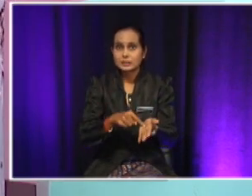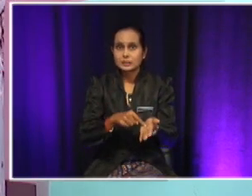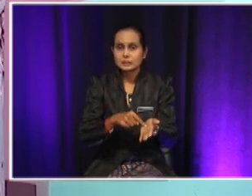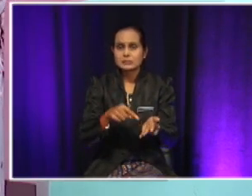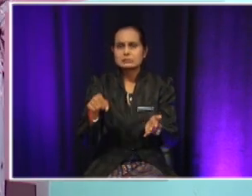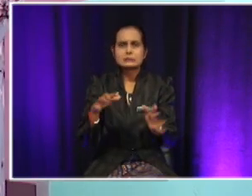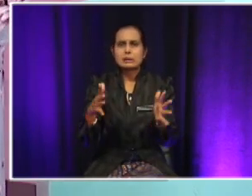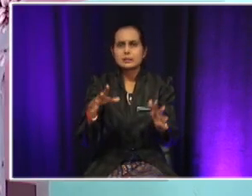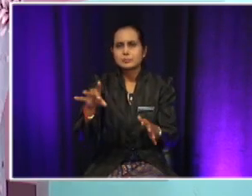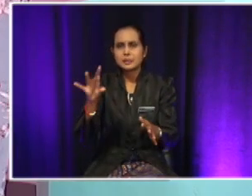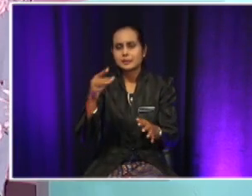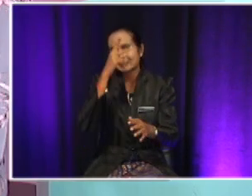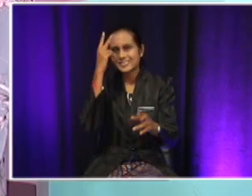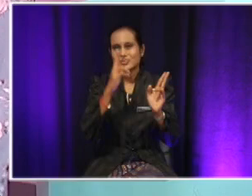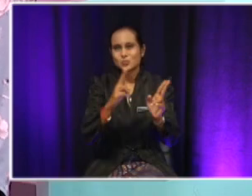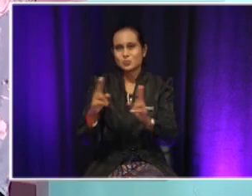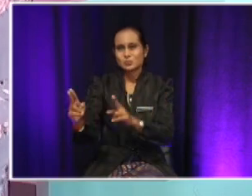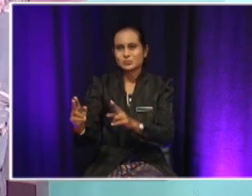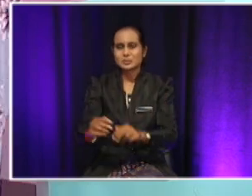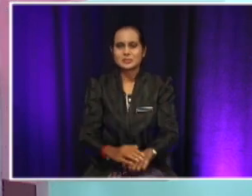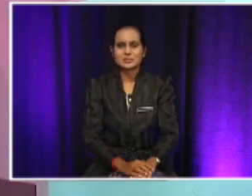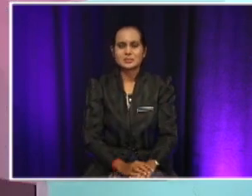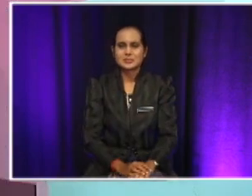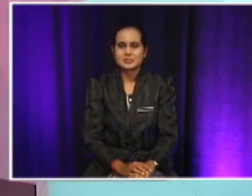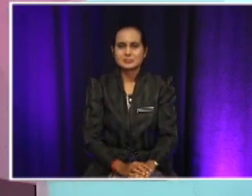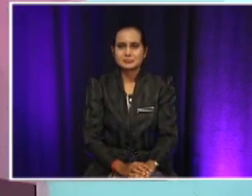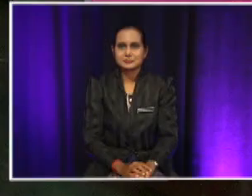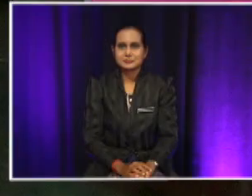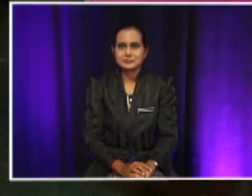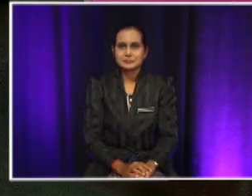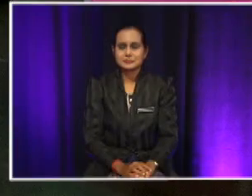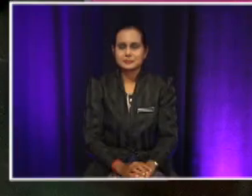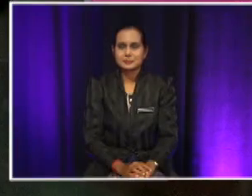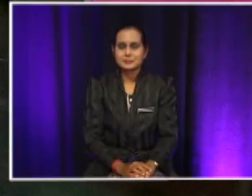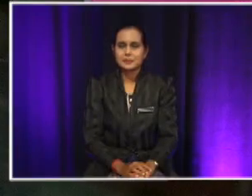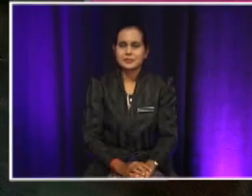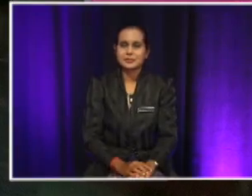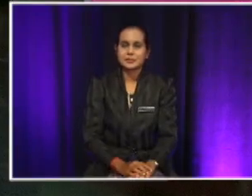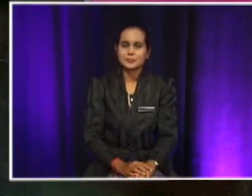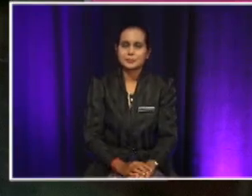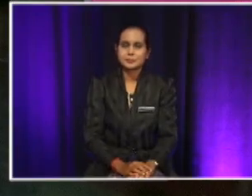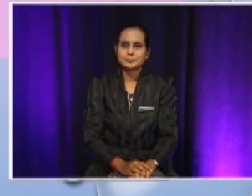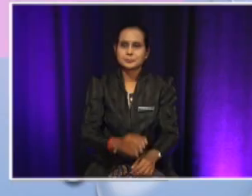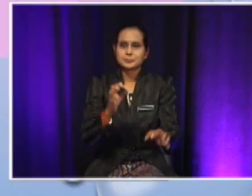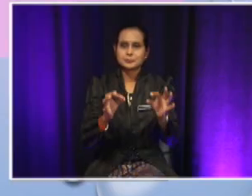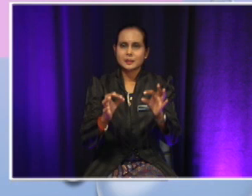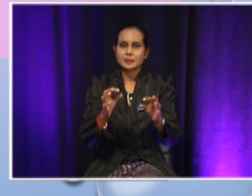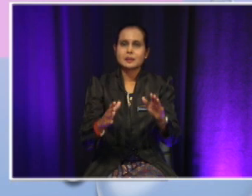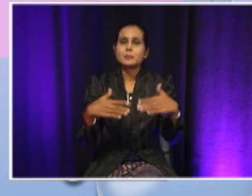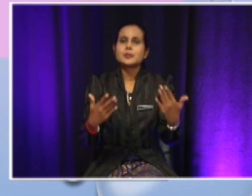pilihan sebabnya kita urutan kan, urutan 1, 2, 3 tak ada pilihan, betul? So di sini pun, kalau bagaimana